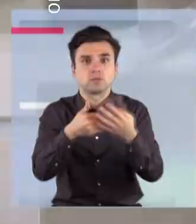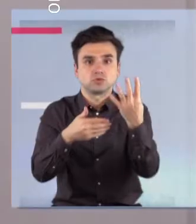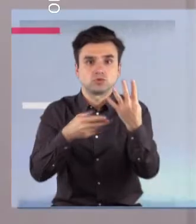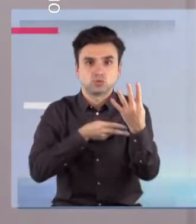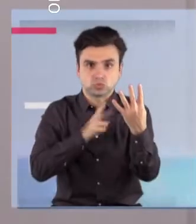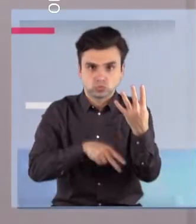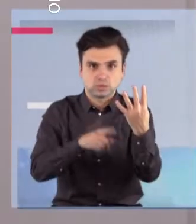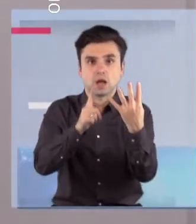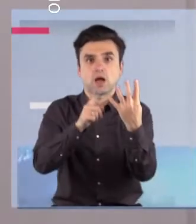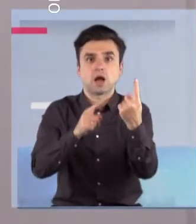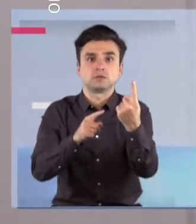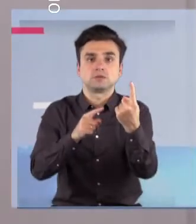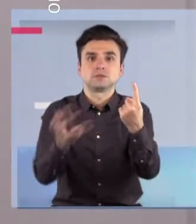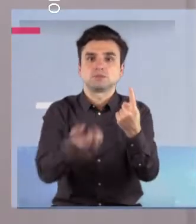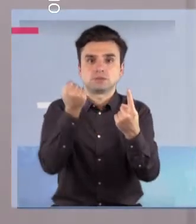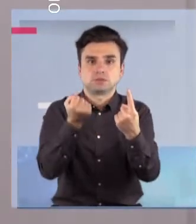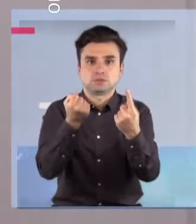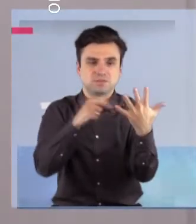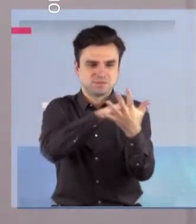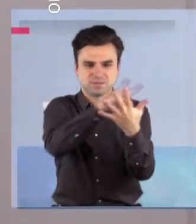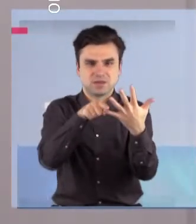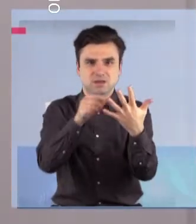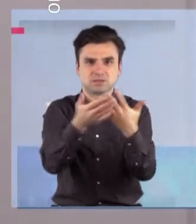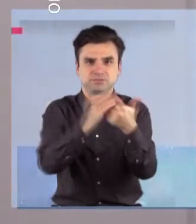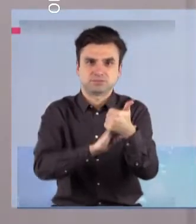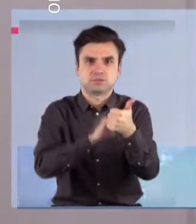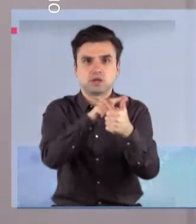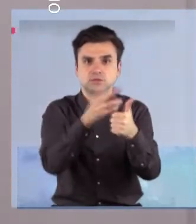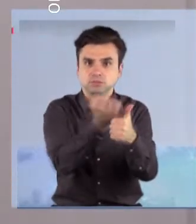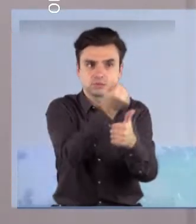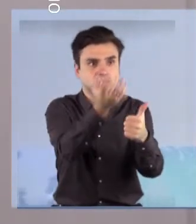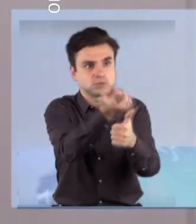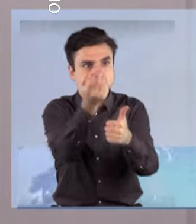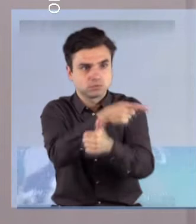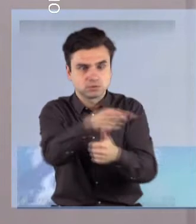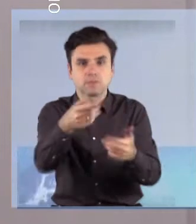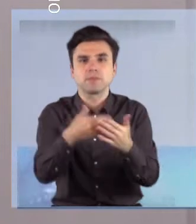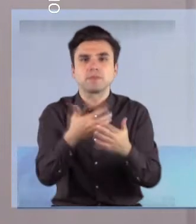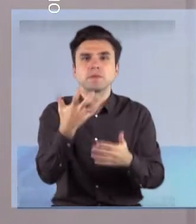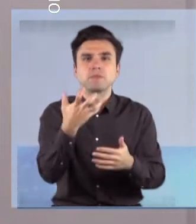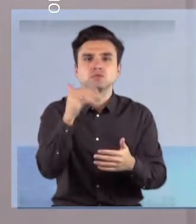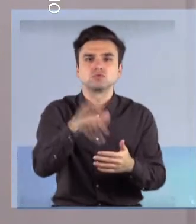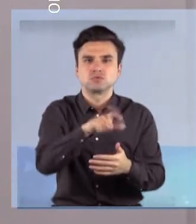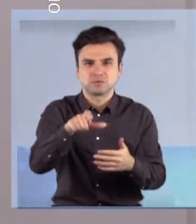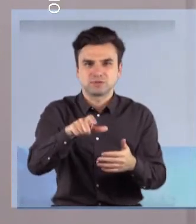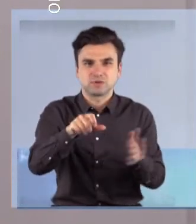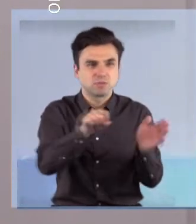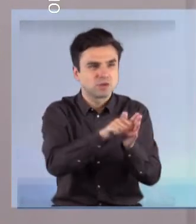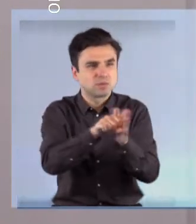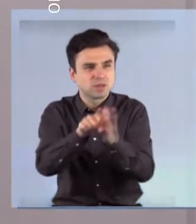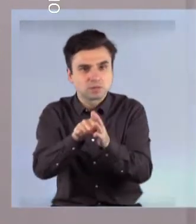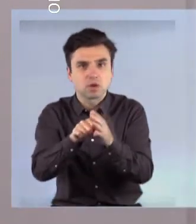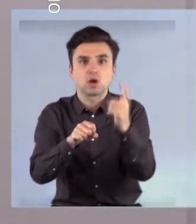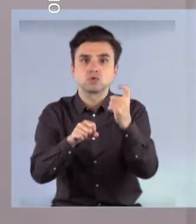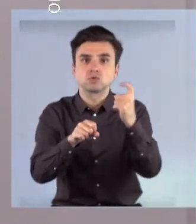вирішено. По європейській статистиці, при клінічній смерті, визваній